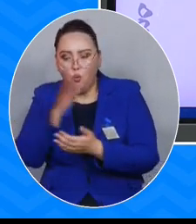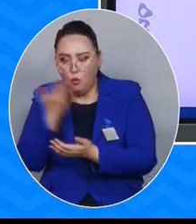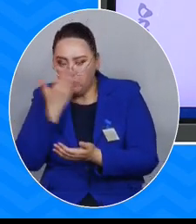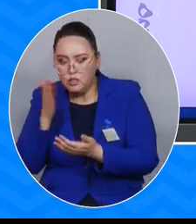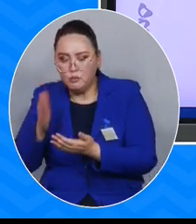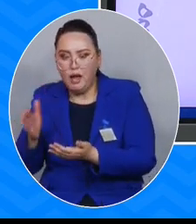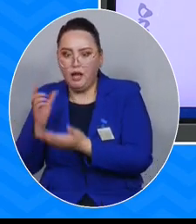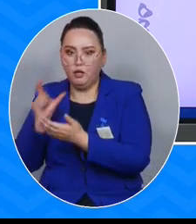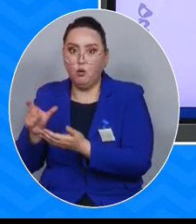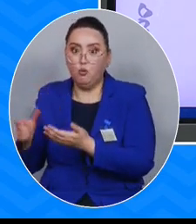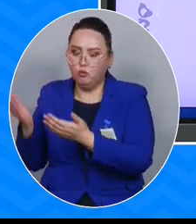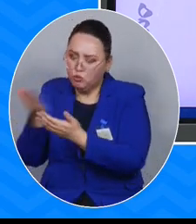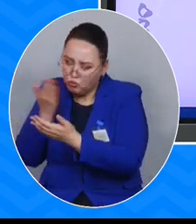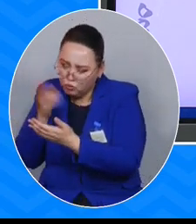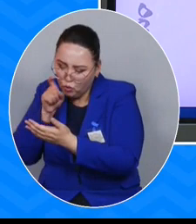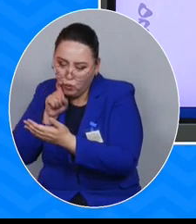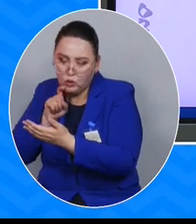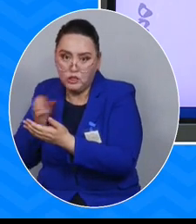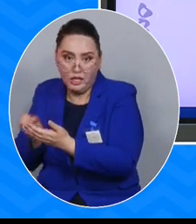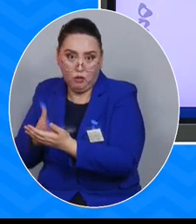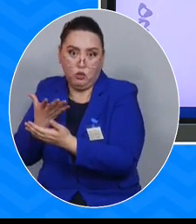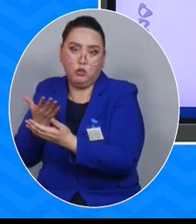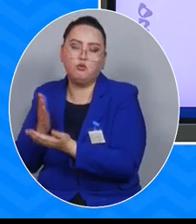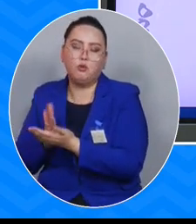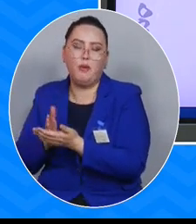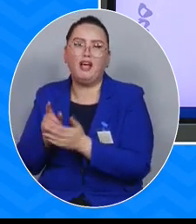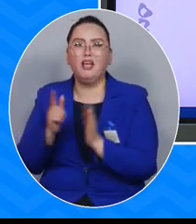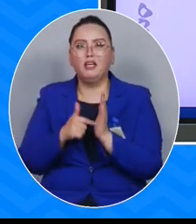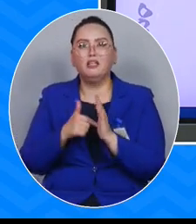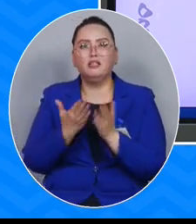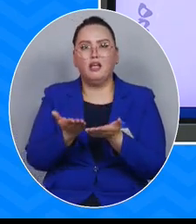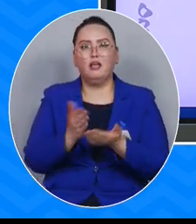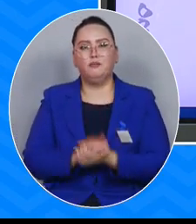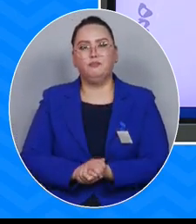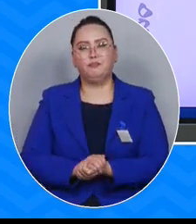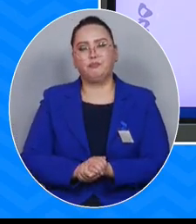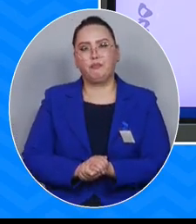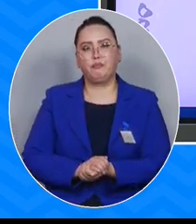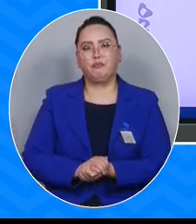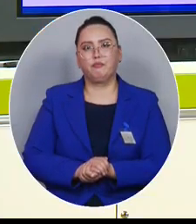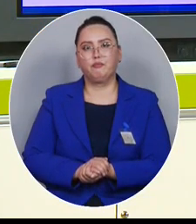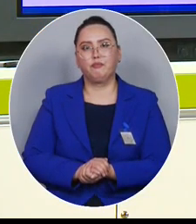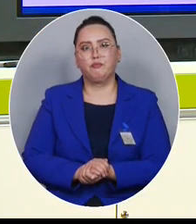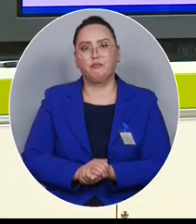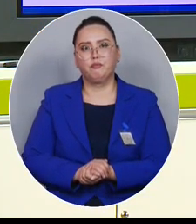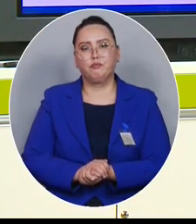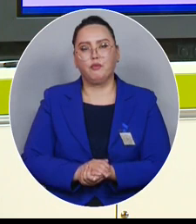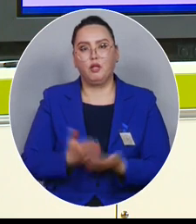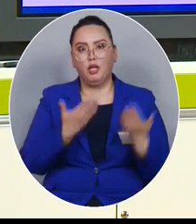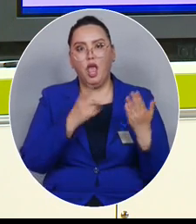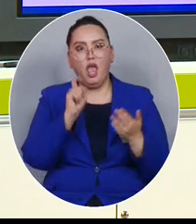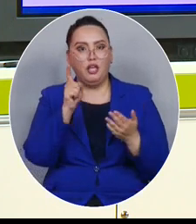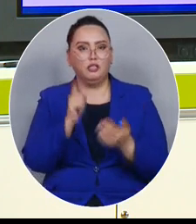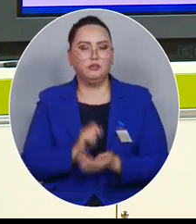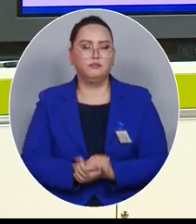хүсэл түрвэлдээг ээм шинчан ортэ байдгаа. Зад хэр сайан хатангэхэн зарлэг гэсэн энэш энэ шинчан ор ээр нь хэрхэн досыны бөгдээрээ харчхай,